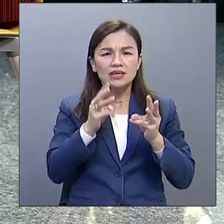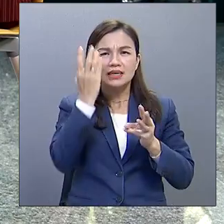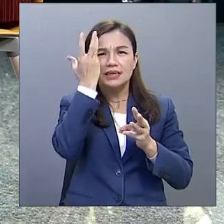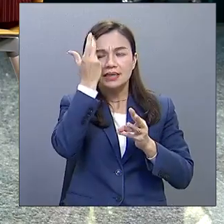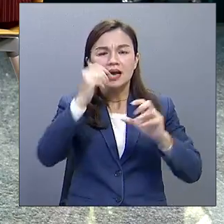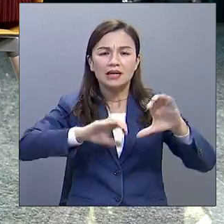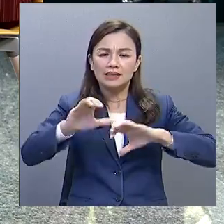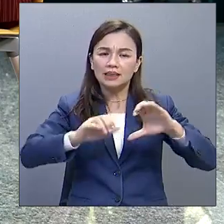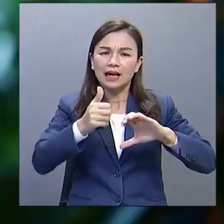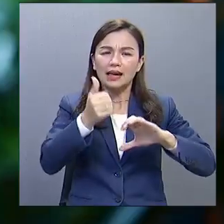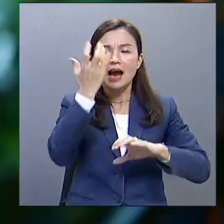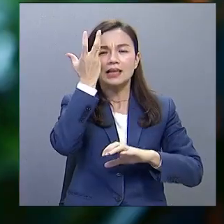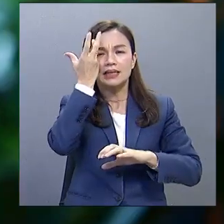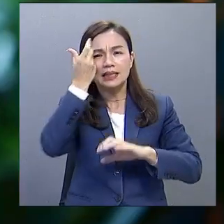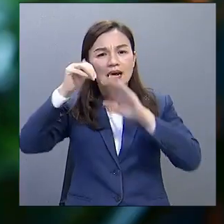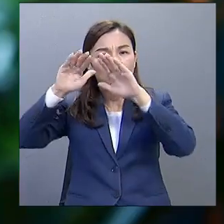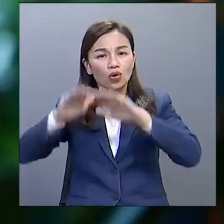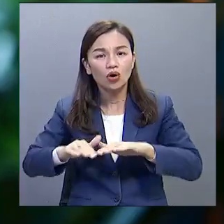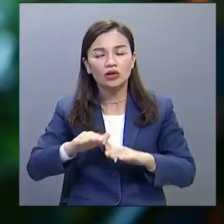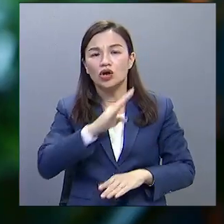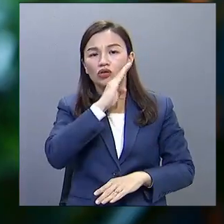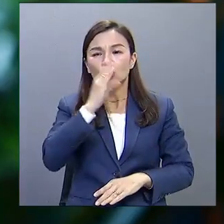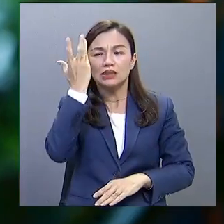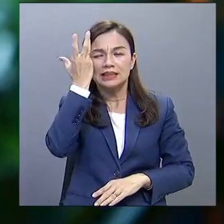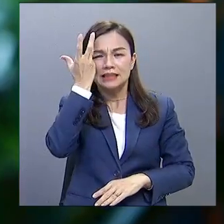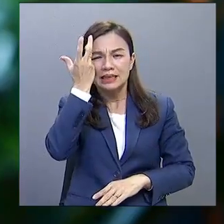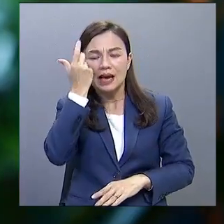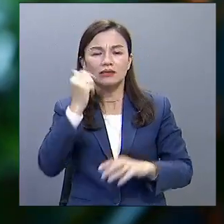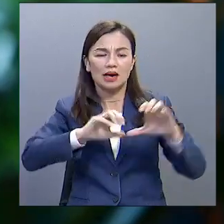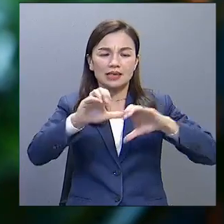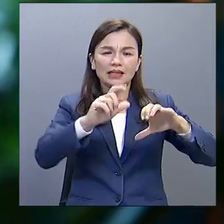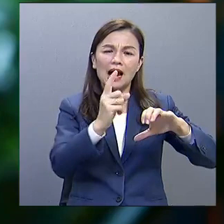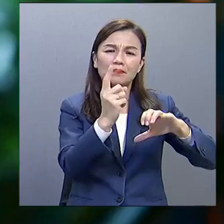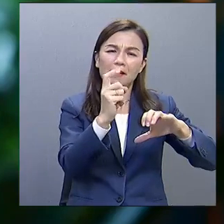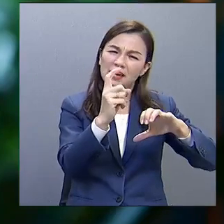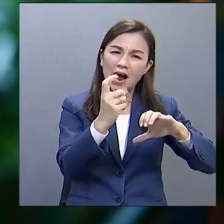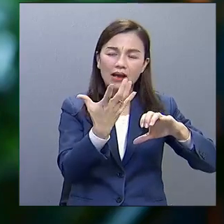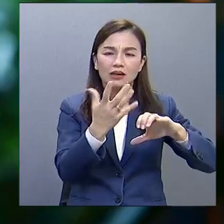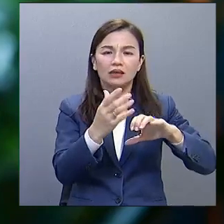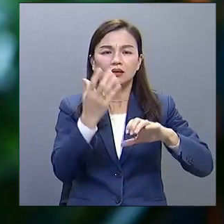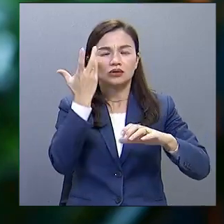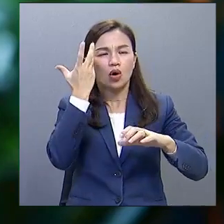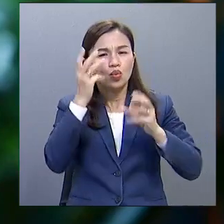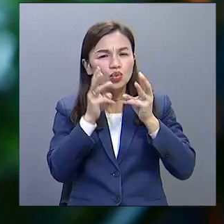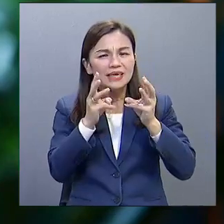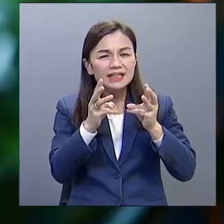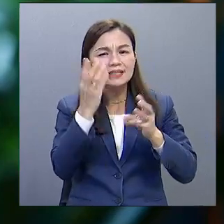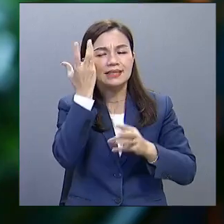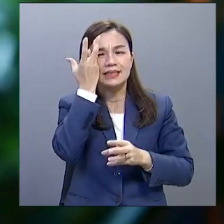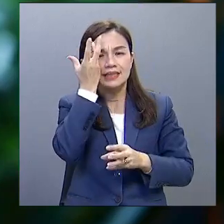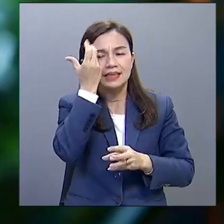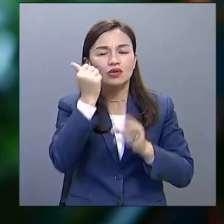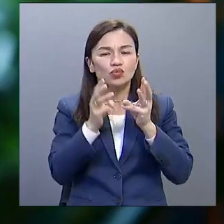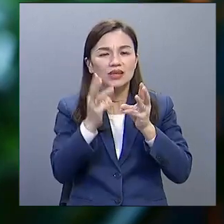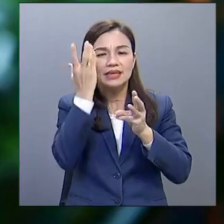การได้เราก็จะเครียดน้อยลงถ้าจัดการไม่ได้เราก็หาตัวช่วยงั้นเราก็คิดเป็นระบบนะคะแบบอาจจะต้องเปลี่ยนวิธีคิดนิดนึง